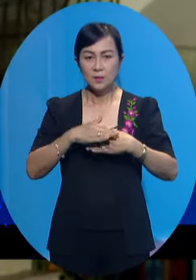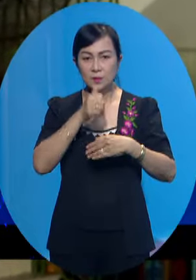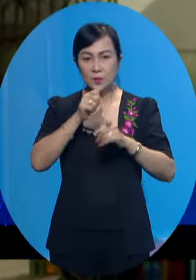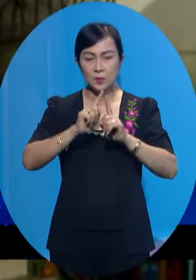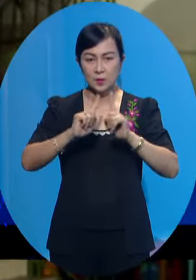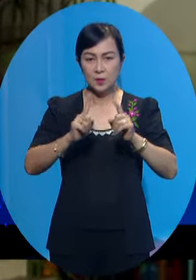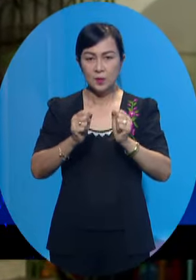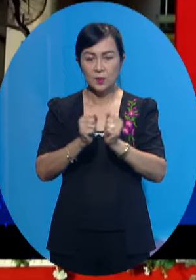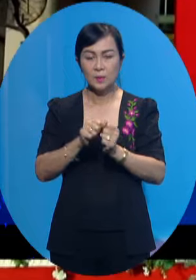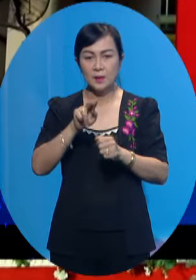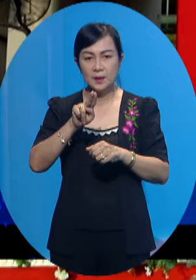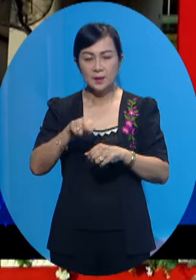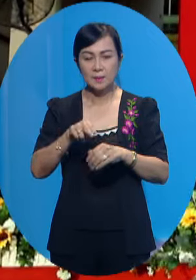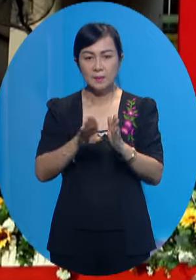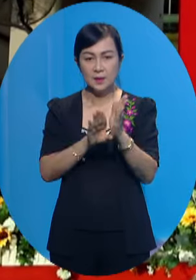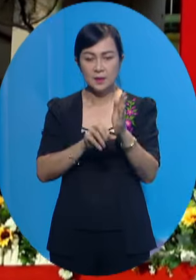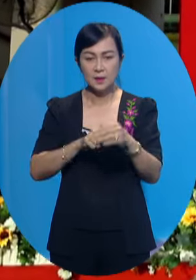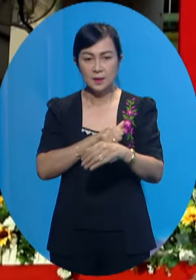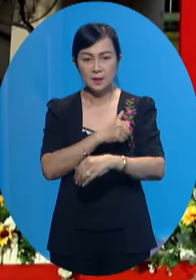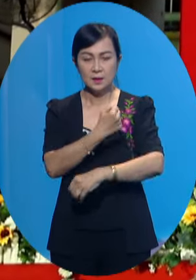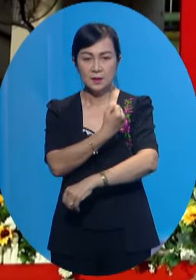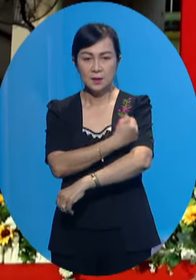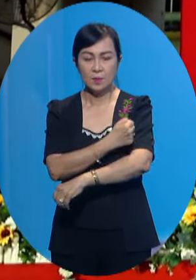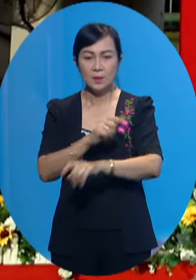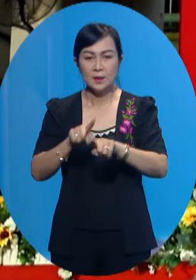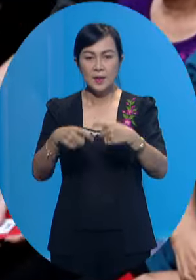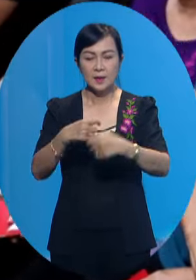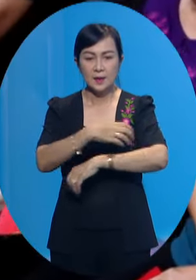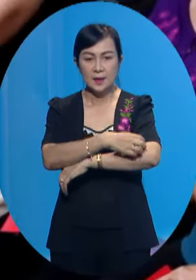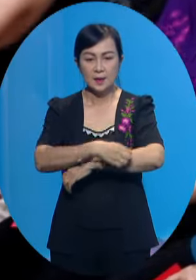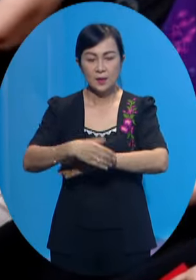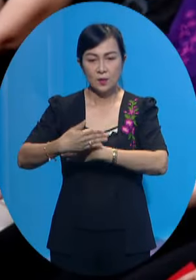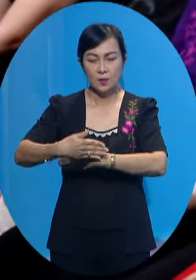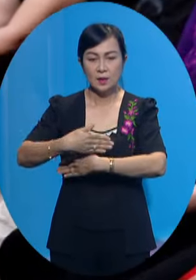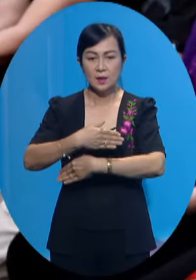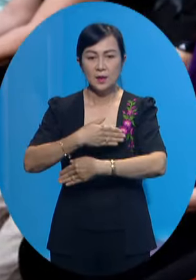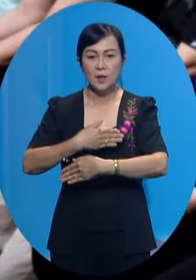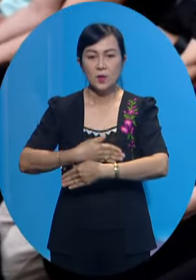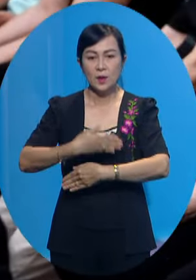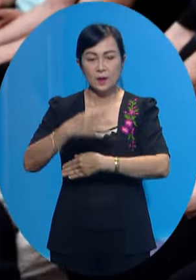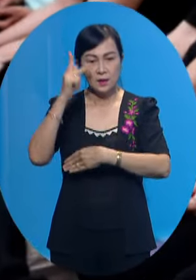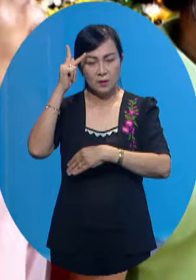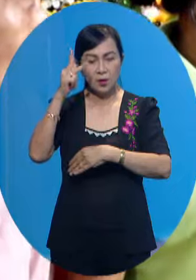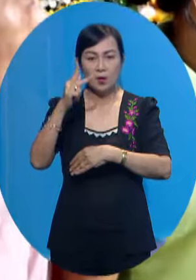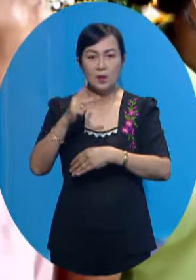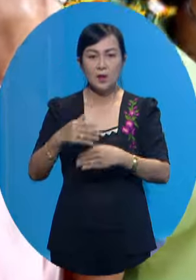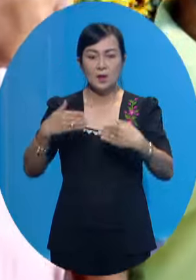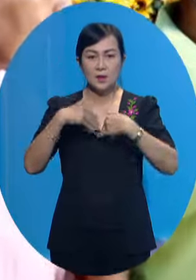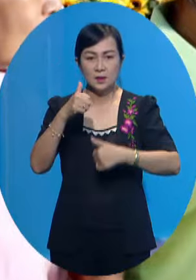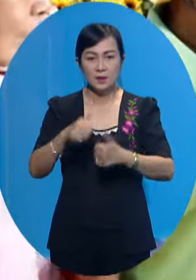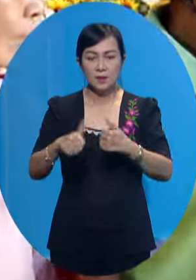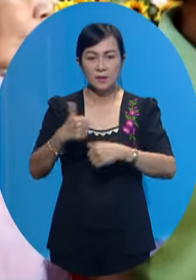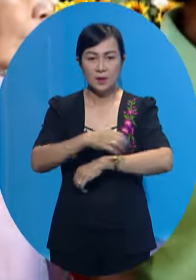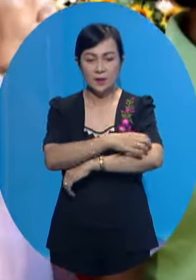giáo cùng chung tay chăm lo cho diện chính sách, người có công, hộ nghèo, hộ cận nghèo, hộ khó khăn tại địa phương, hưởng ứng phong trào thi đua vì người